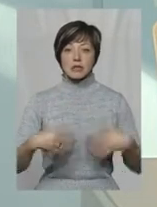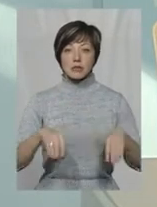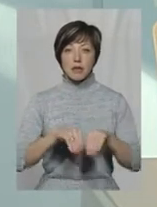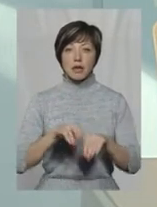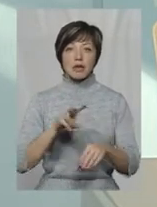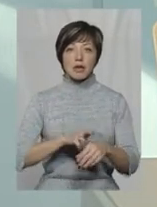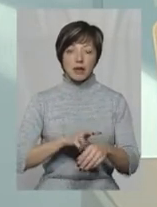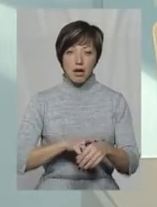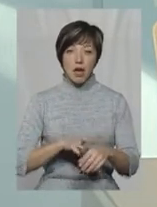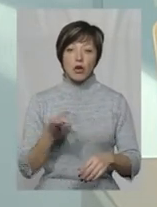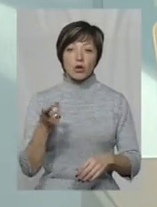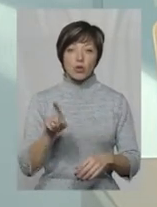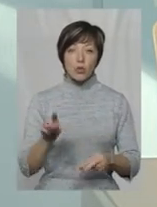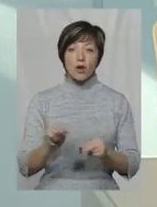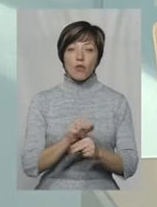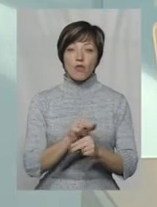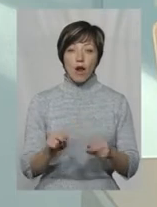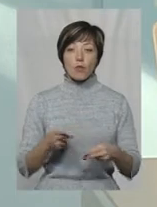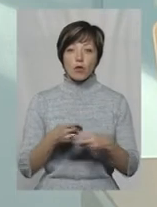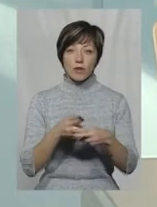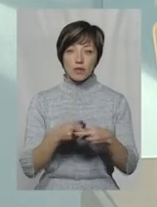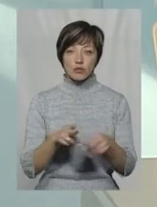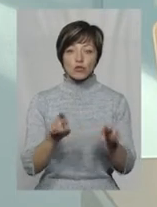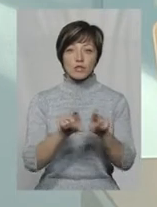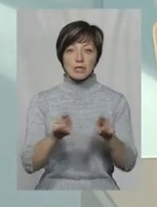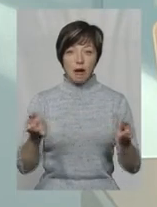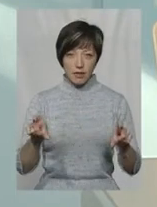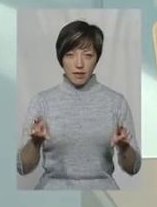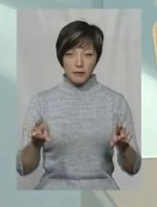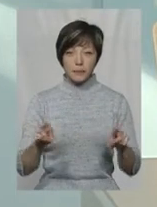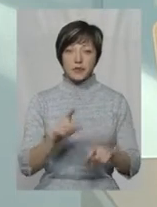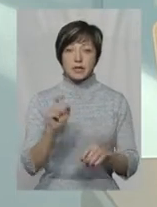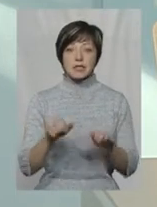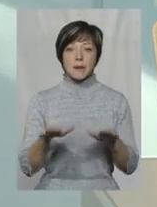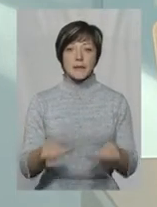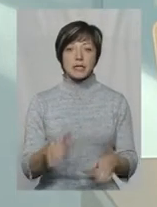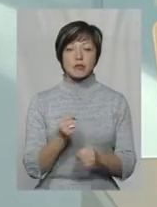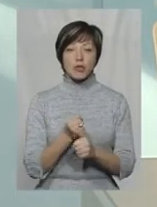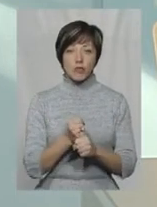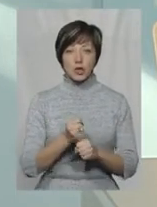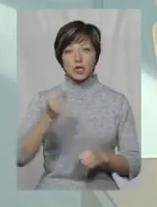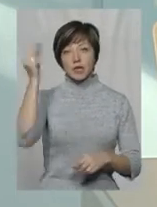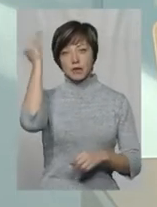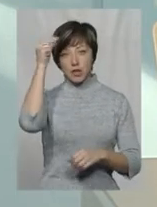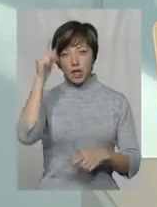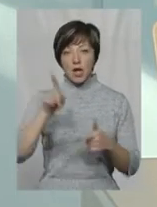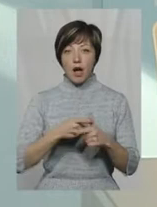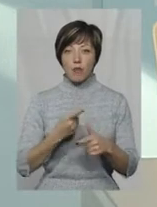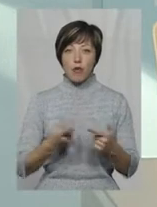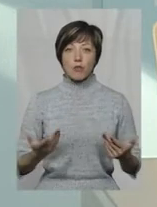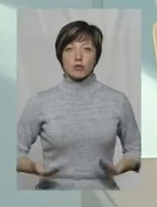лікар. Тобто в лікувально-профілактичному закладі за місцем роботи, навчання або